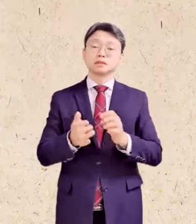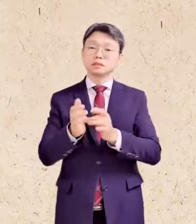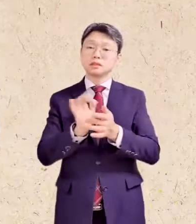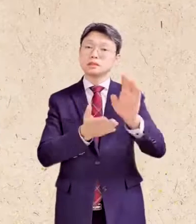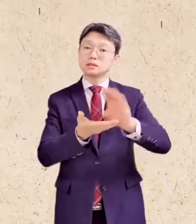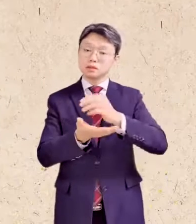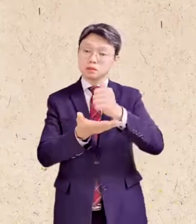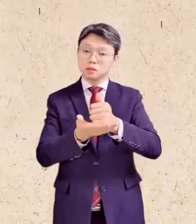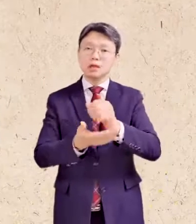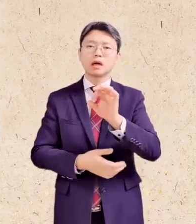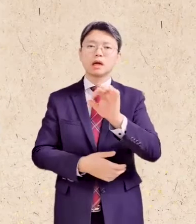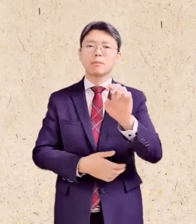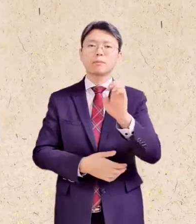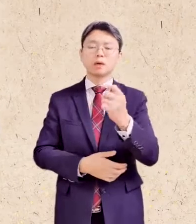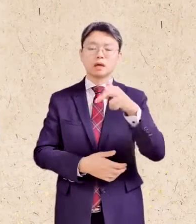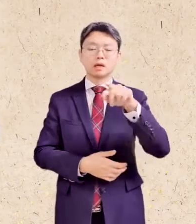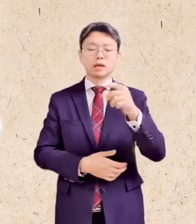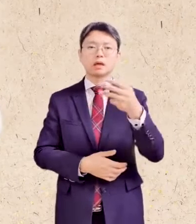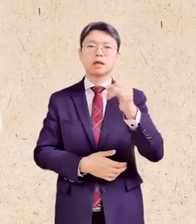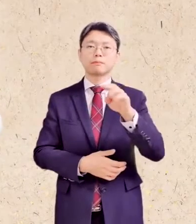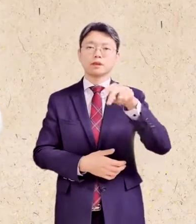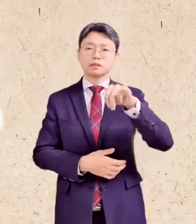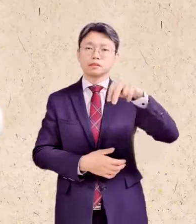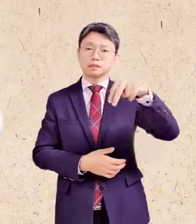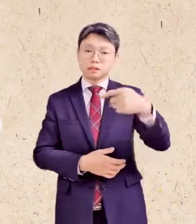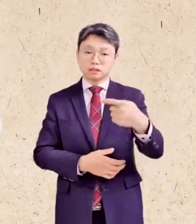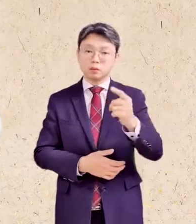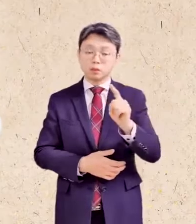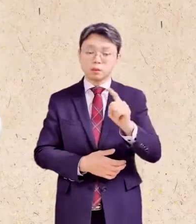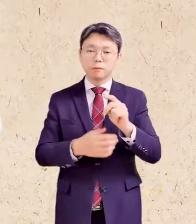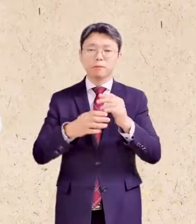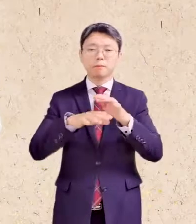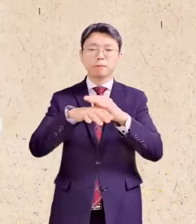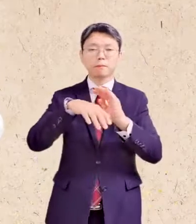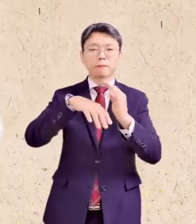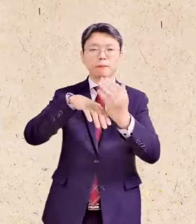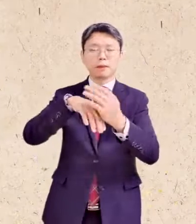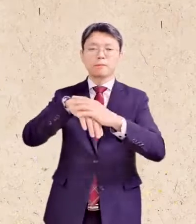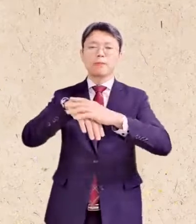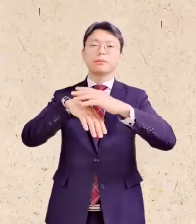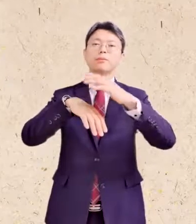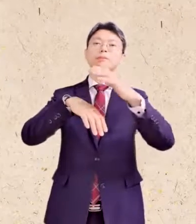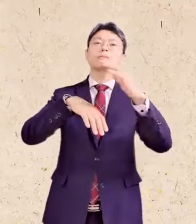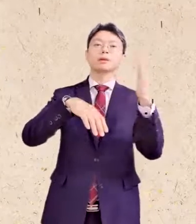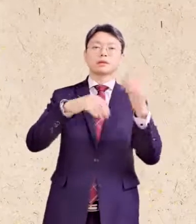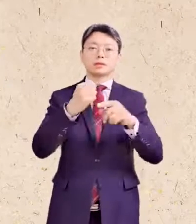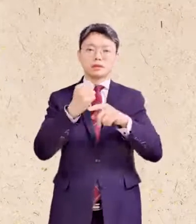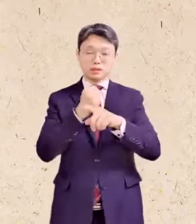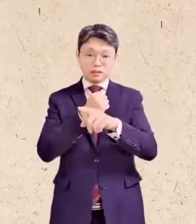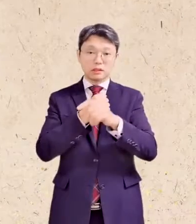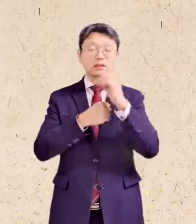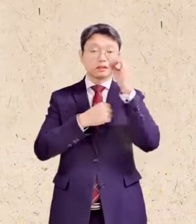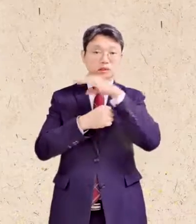시작합니다. 예수 그리스도의 계시, 아포칼립시스, 이 단어는 베일을